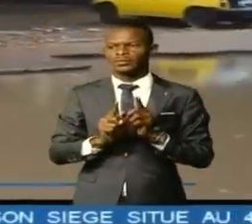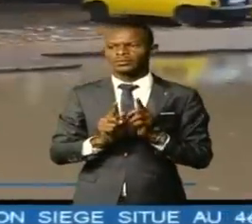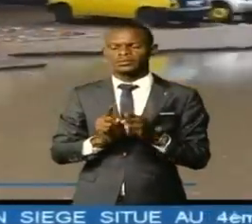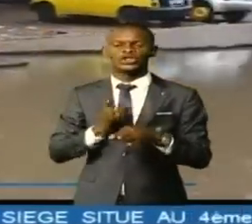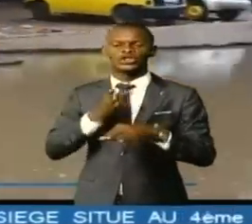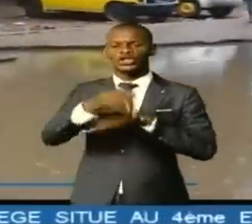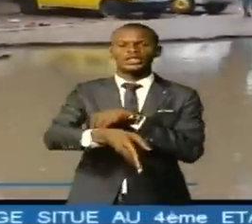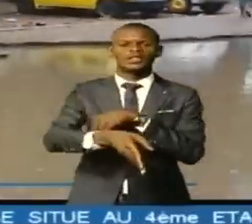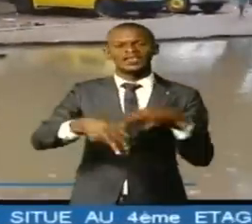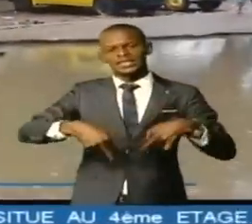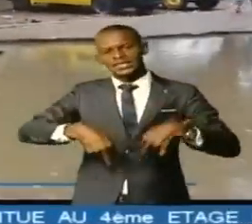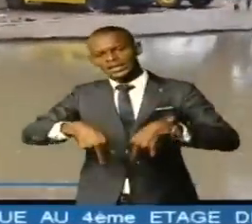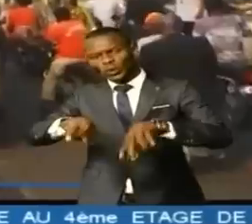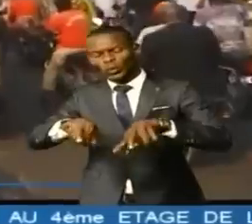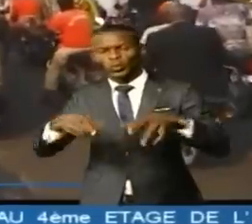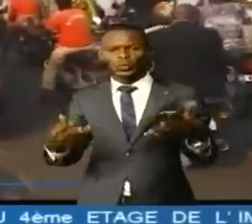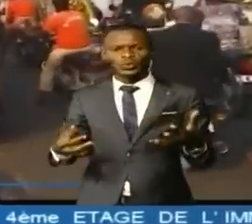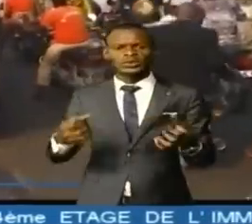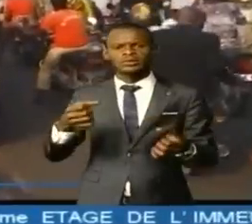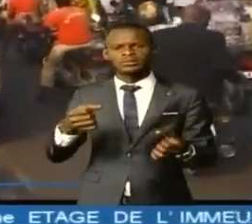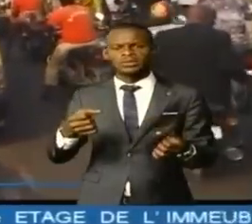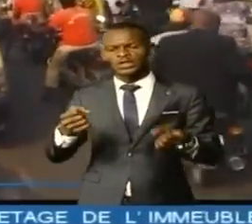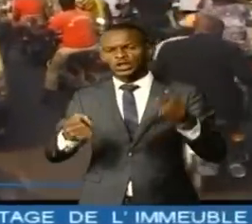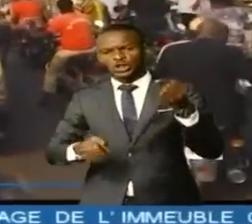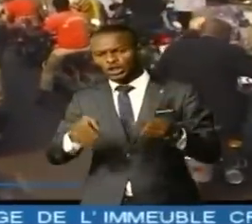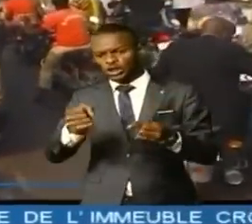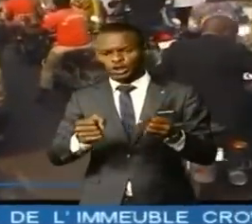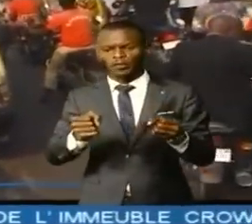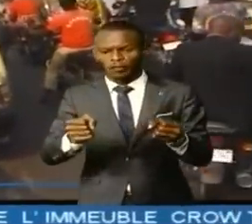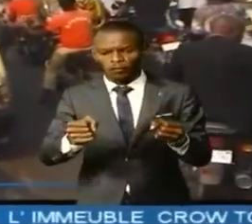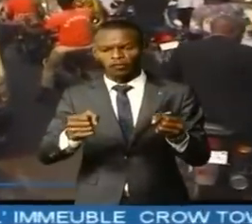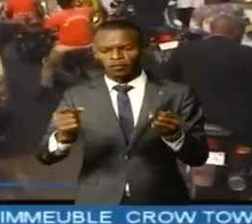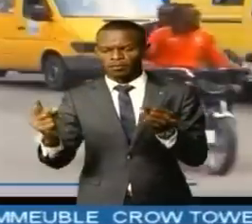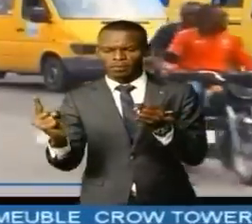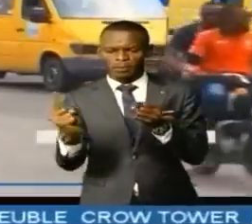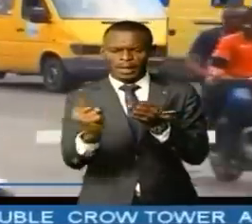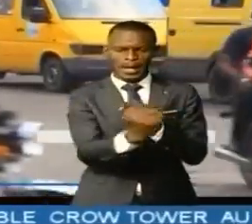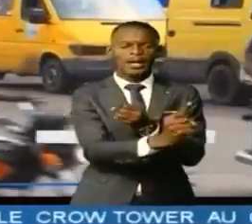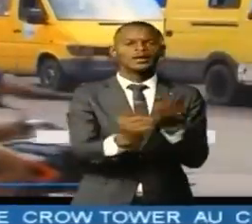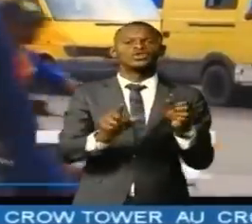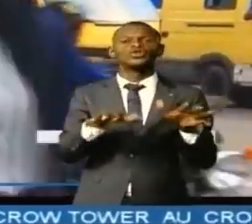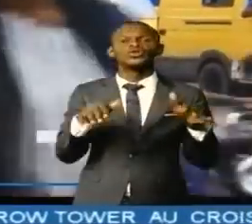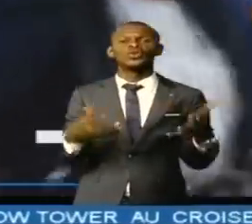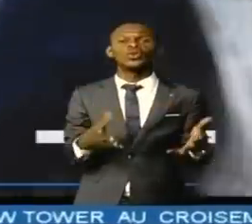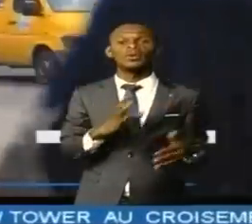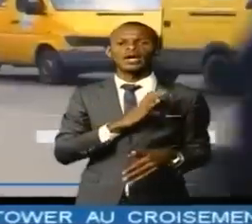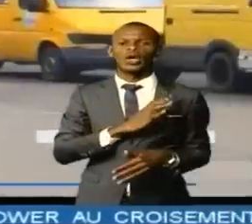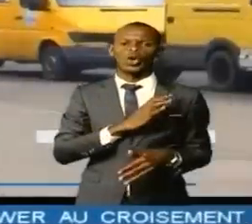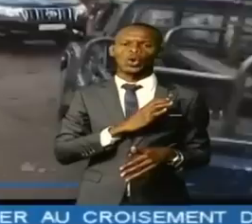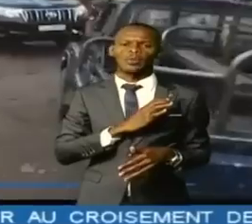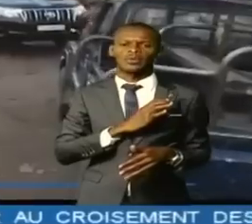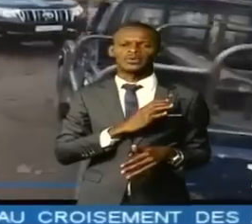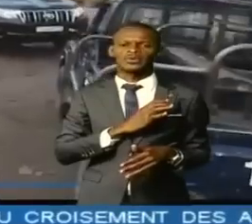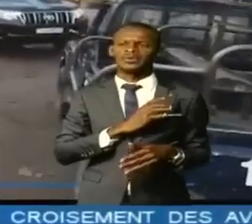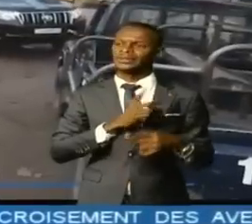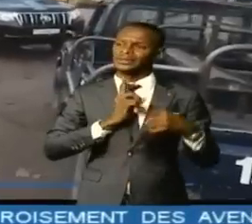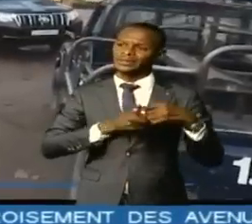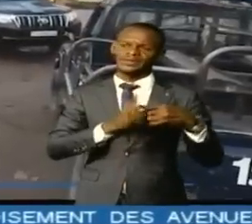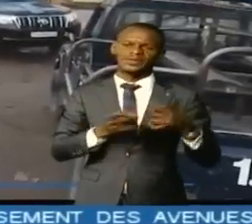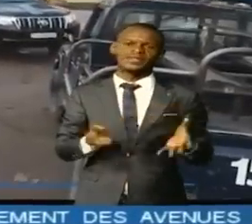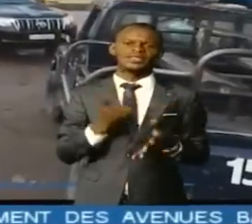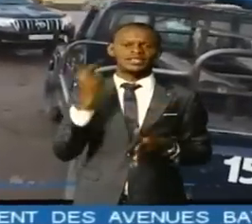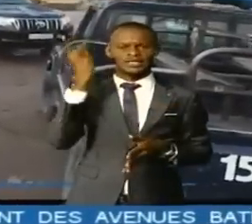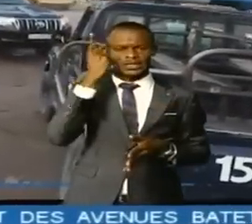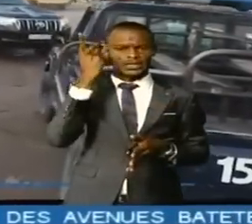à s'approprier et surtout à traduire concrètement en actes les aspects positifs du civisme routier calqué sur les principes de la